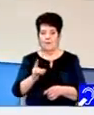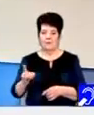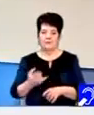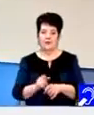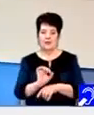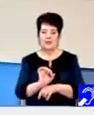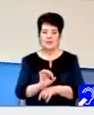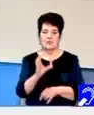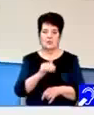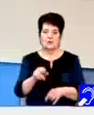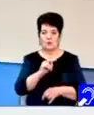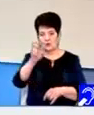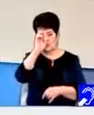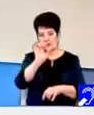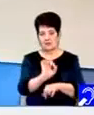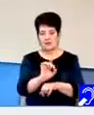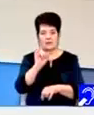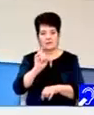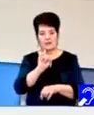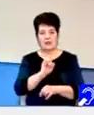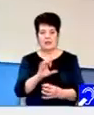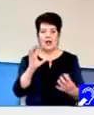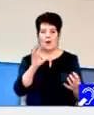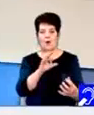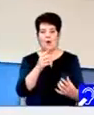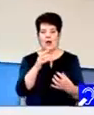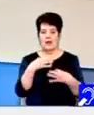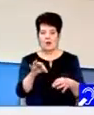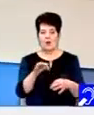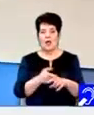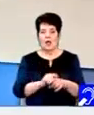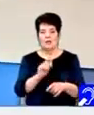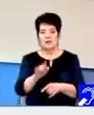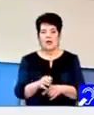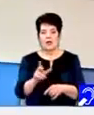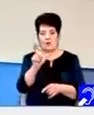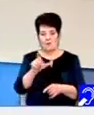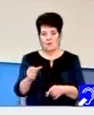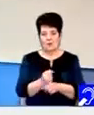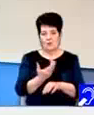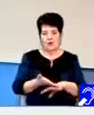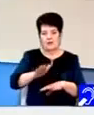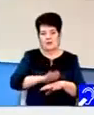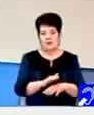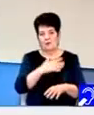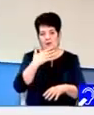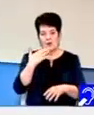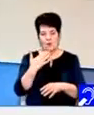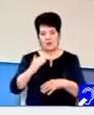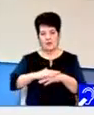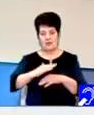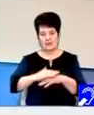sudul țării a fost luată decizia de a opri temporar circulația camioanelor. Drumarii au lucrat din greu și dacă aseară cele mai multe drumuri